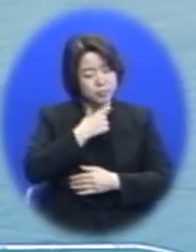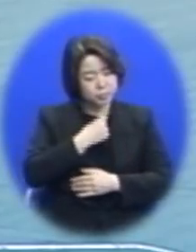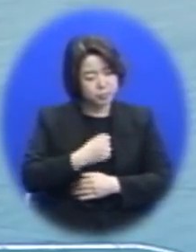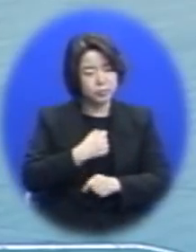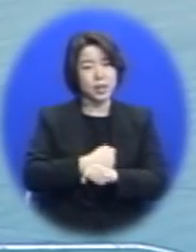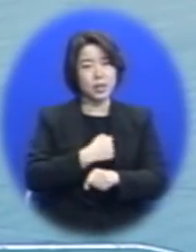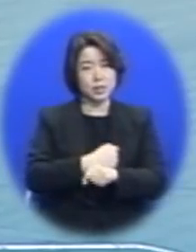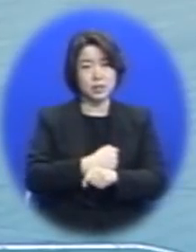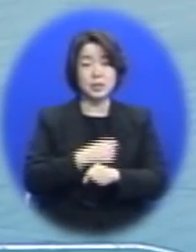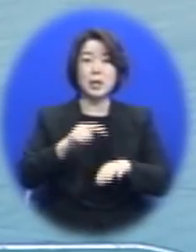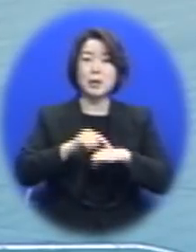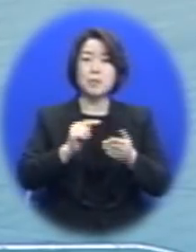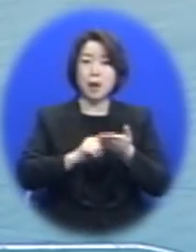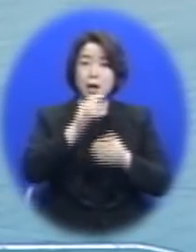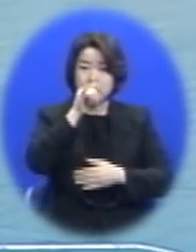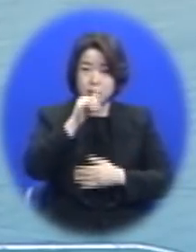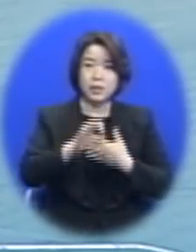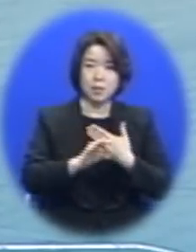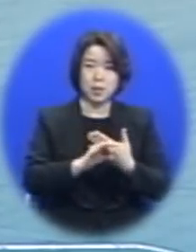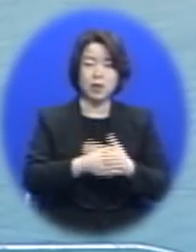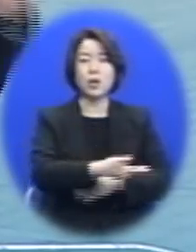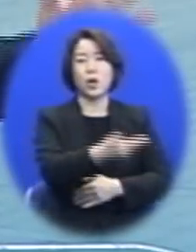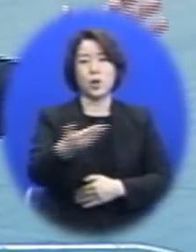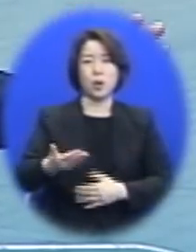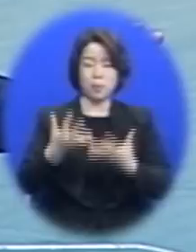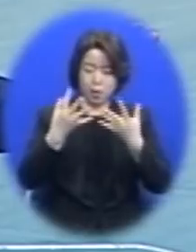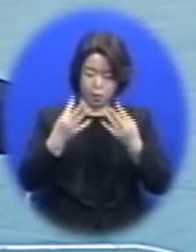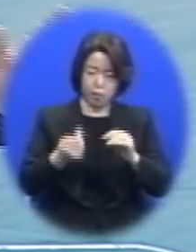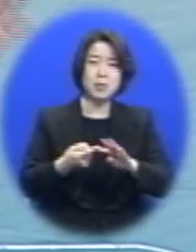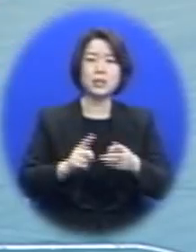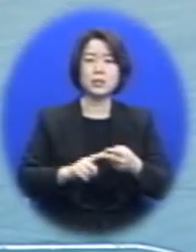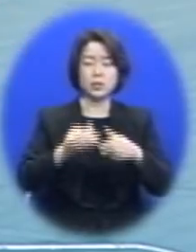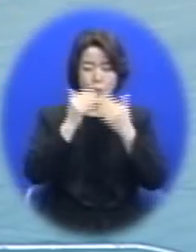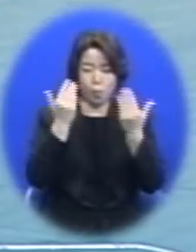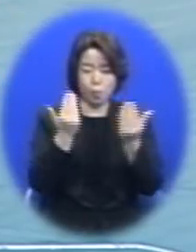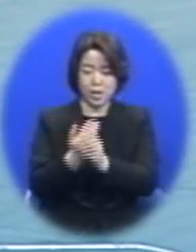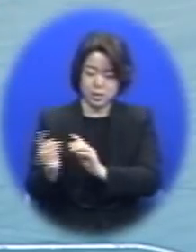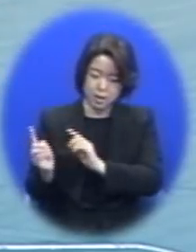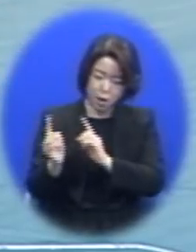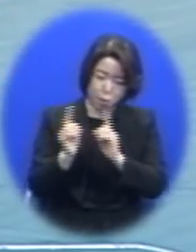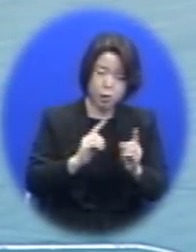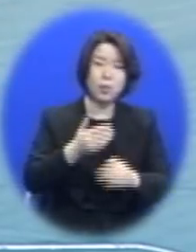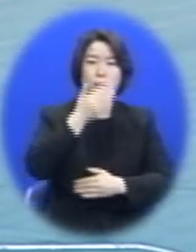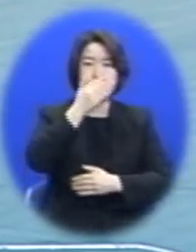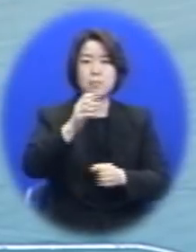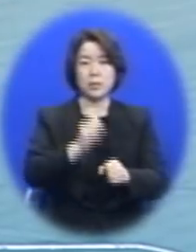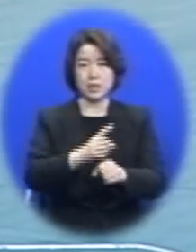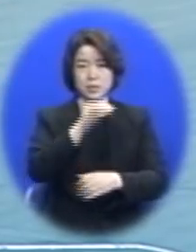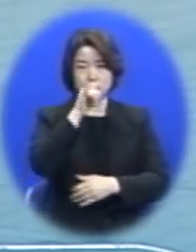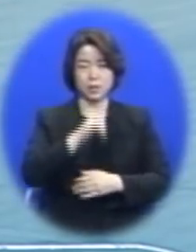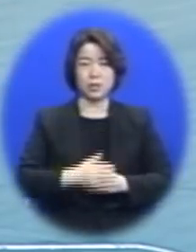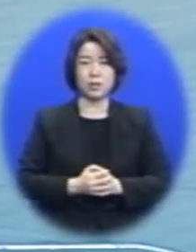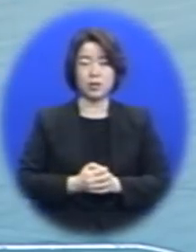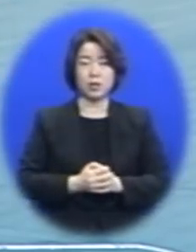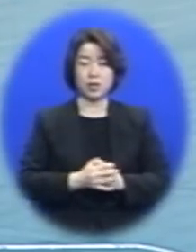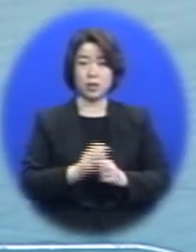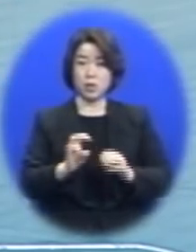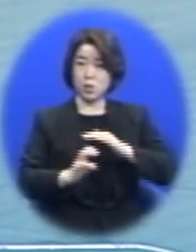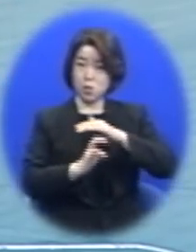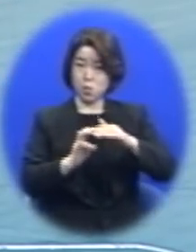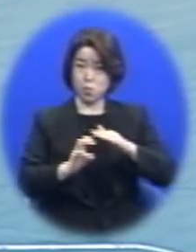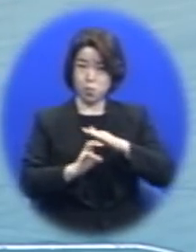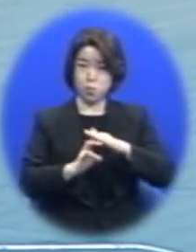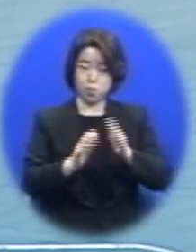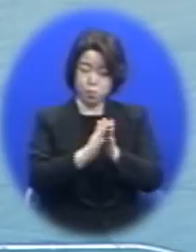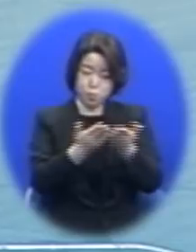여러분에게 아직도 얼마든지 완전한 회복의 가능성이 있는 거예요 호세아서 에서 말씀 하고